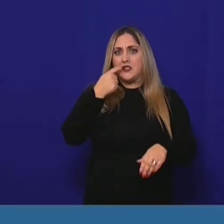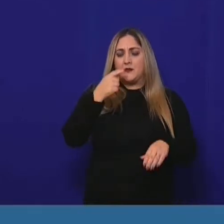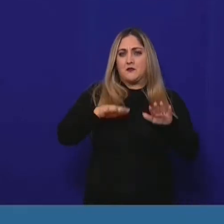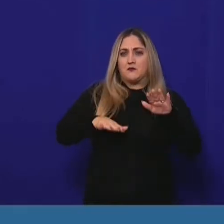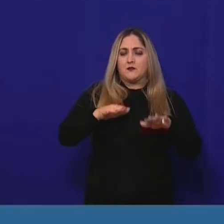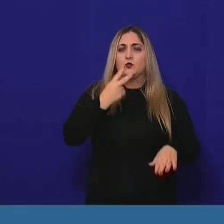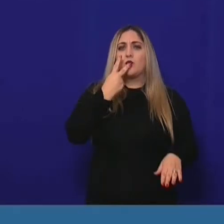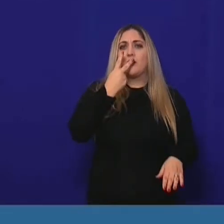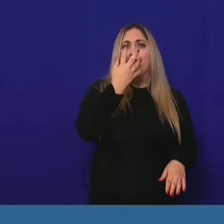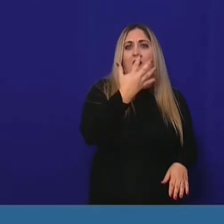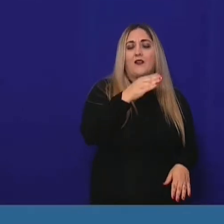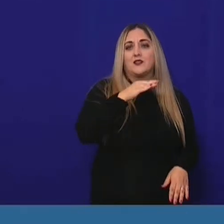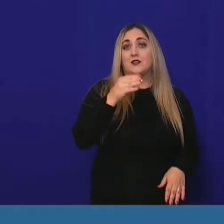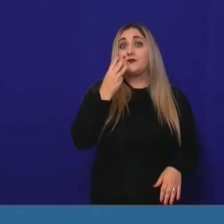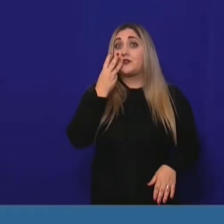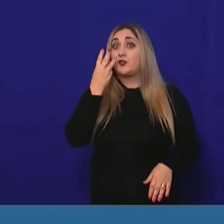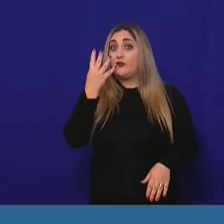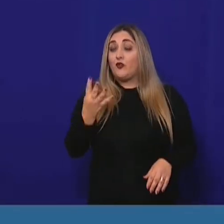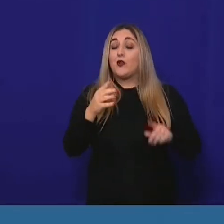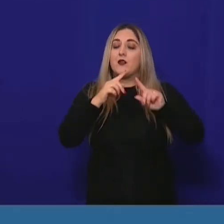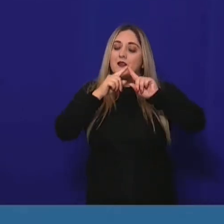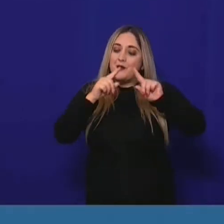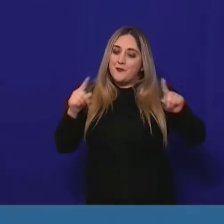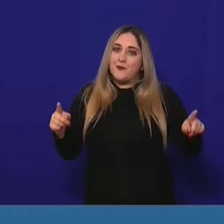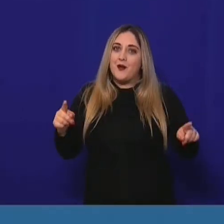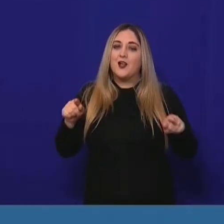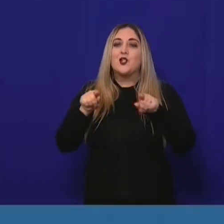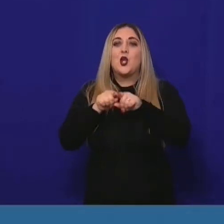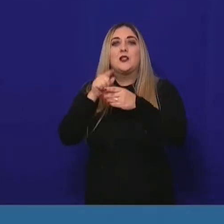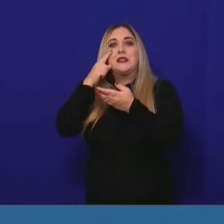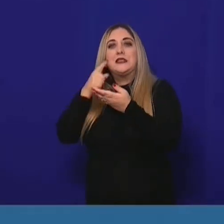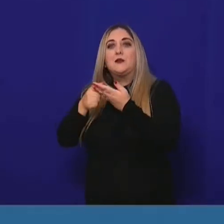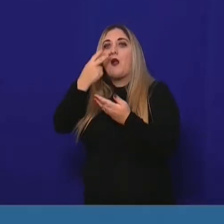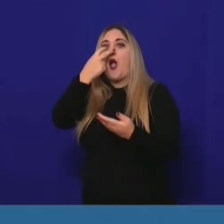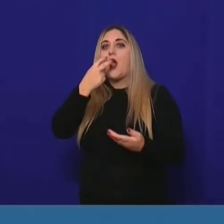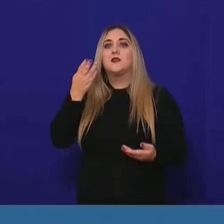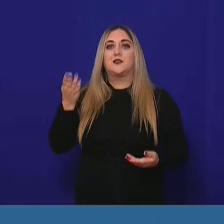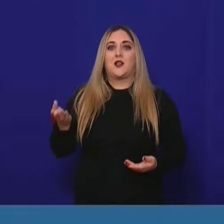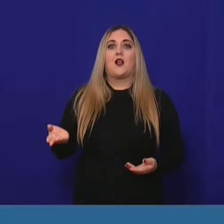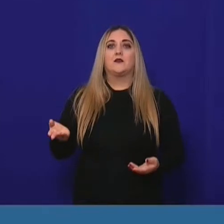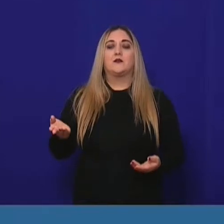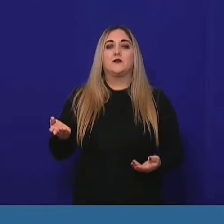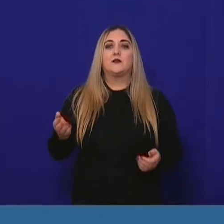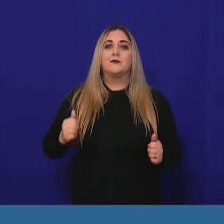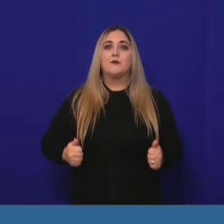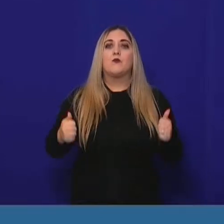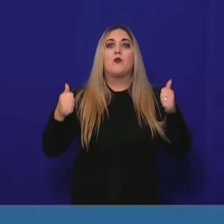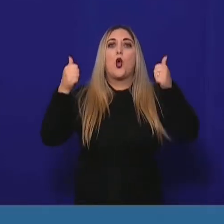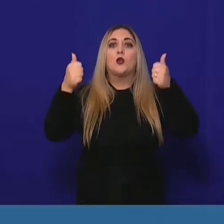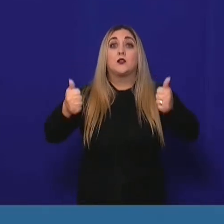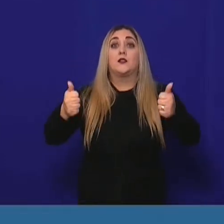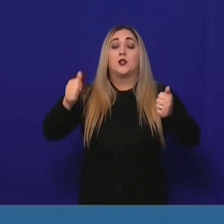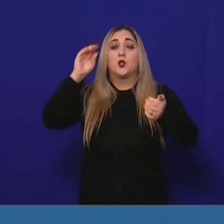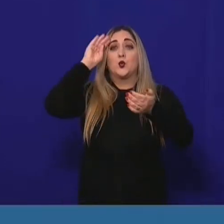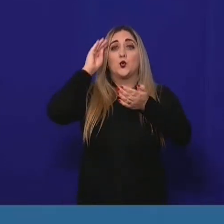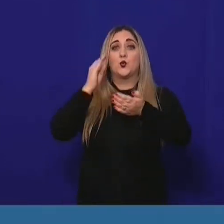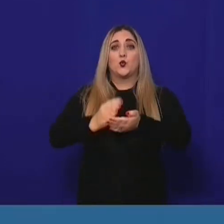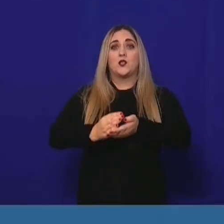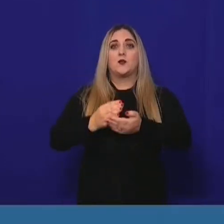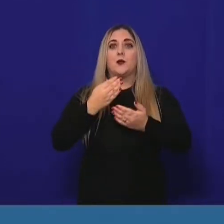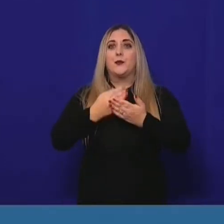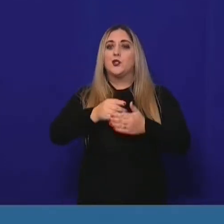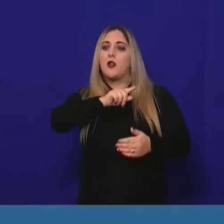34 rridu niftakru wkoll li qatt qed ikollna dawk il-każijiet fl-anzjani allura huwa importanti li nieħdu ħsieb biex aħna